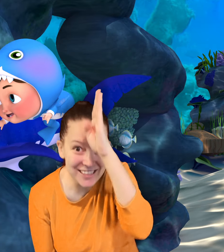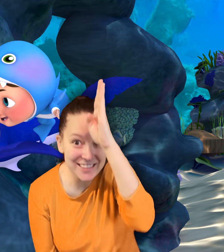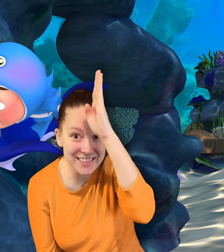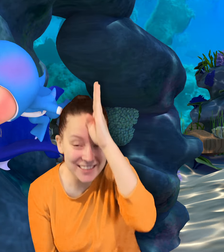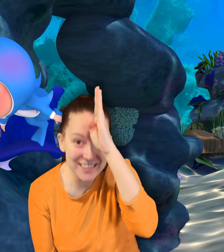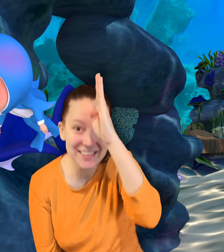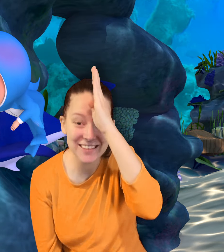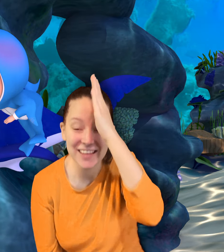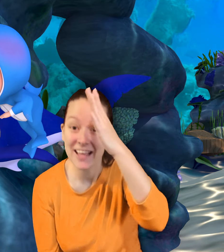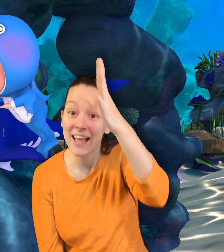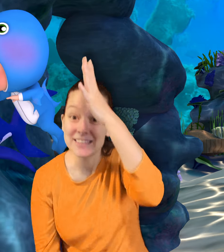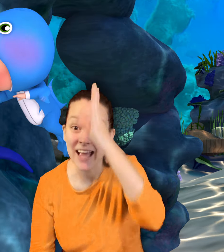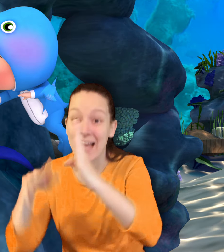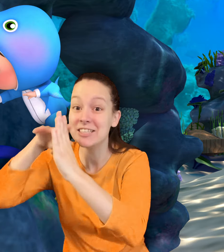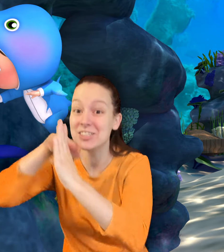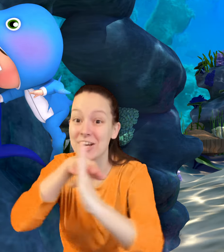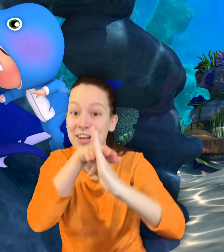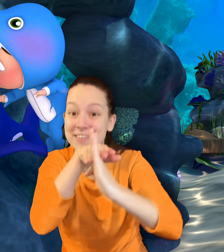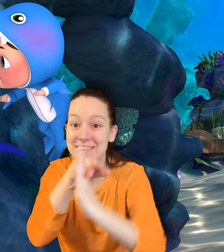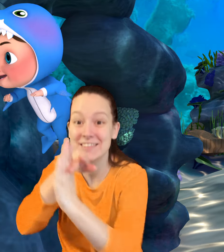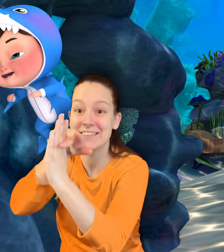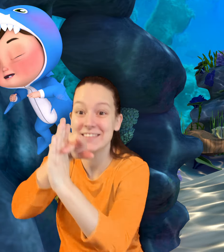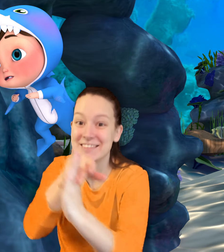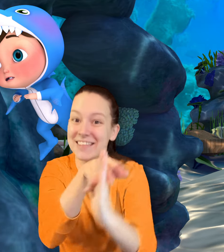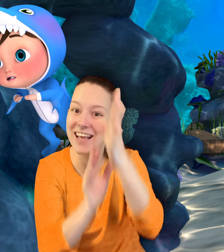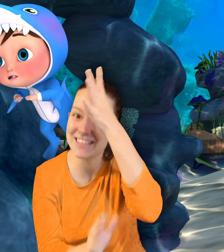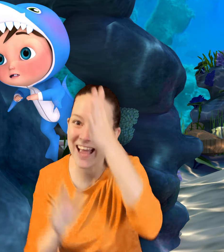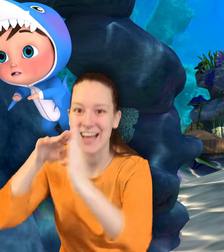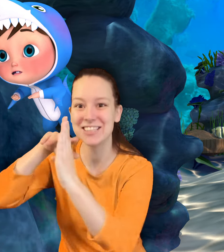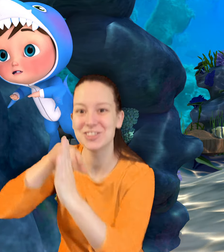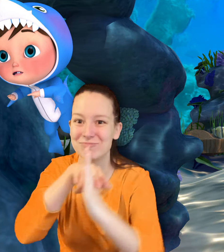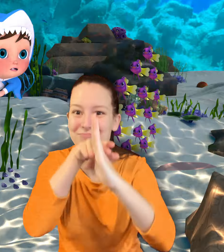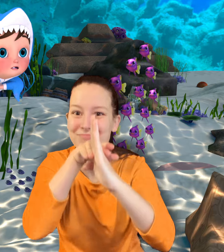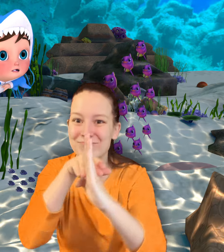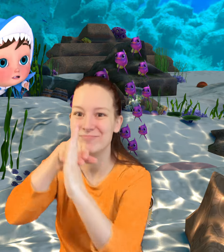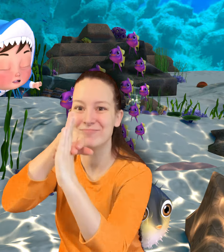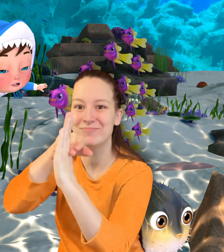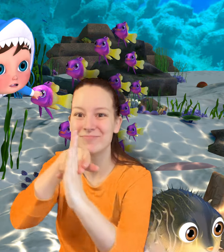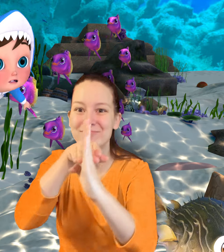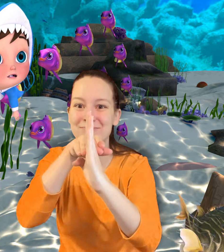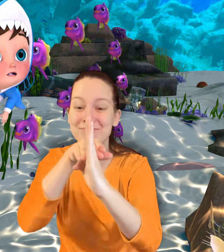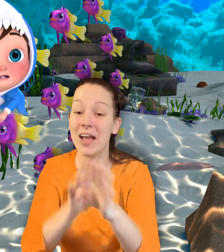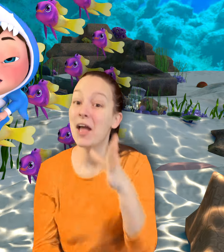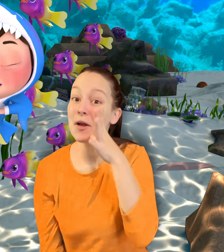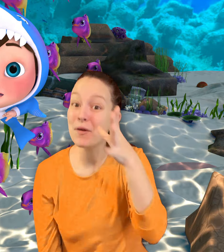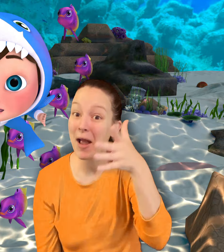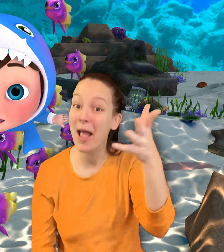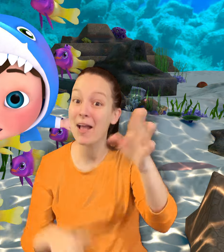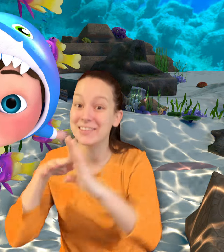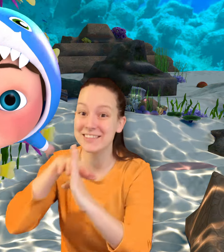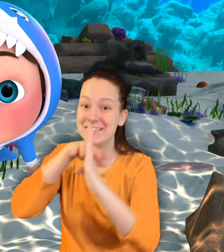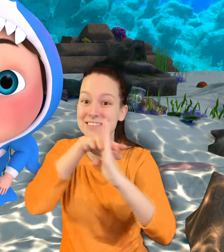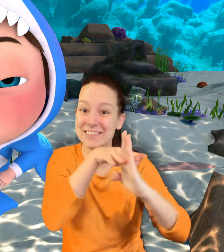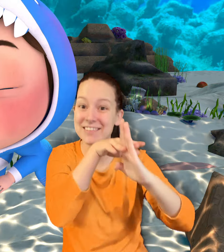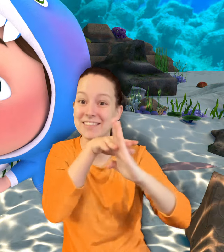パパザメトゥパパザメパパザメおば